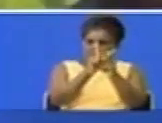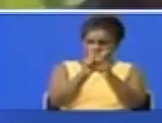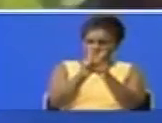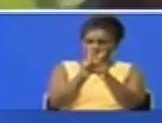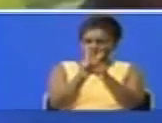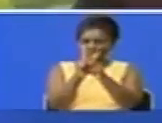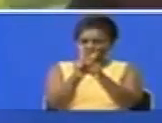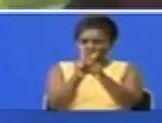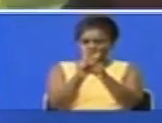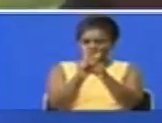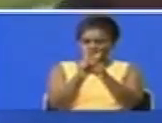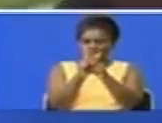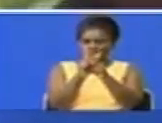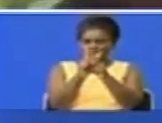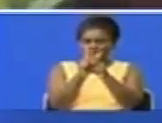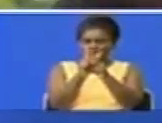want